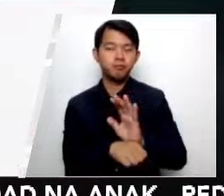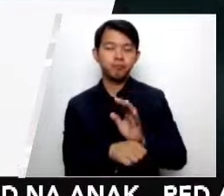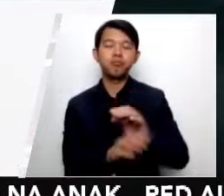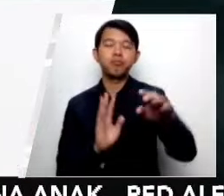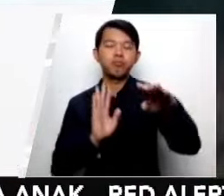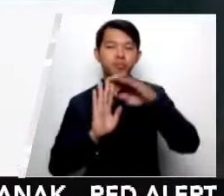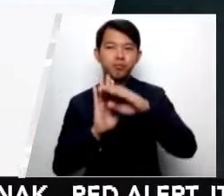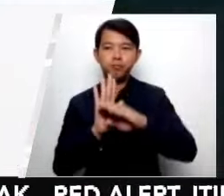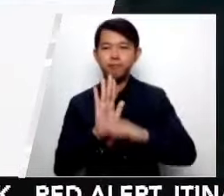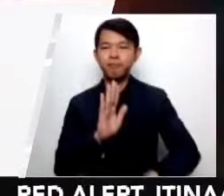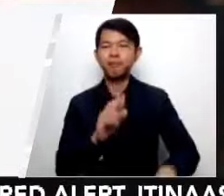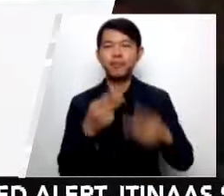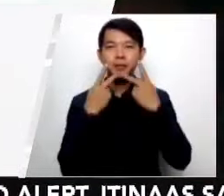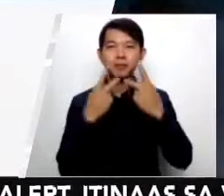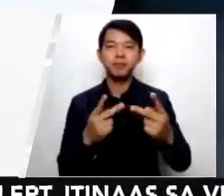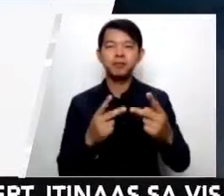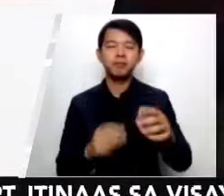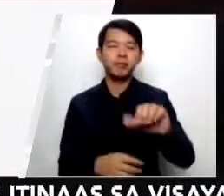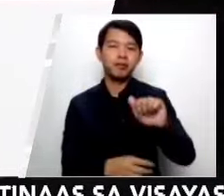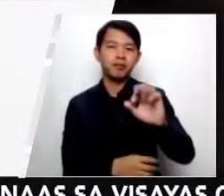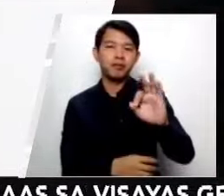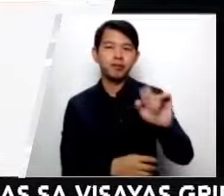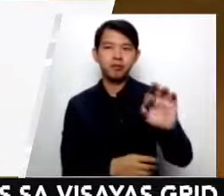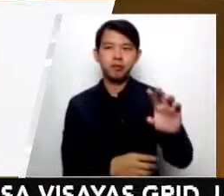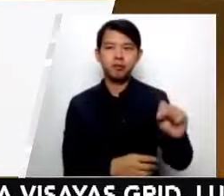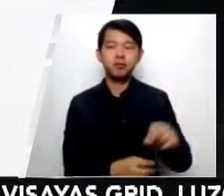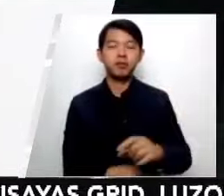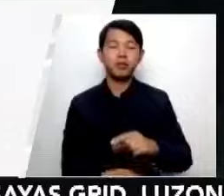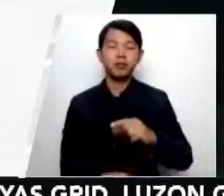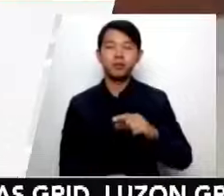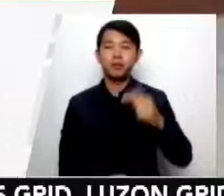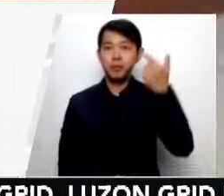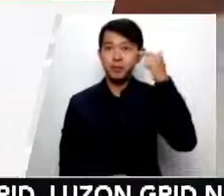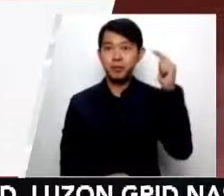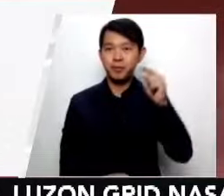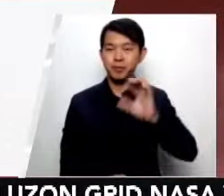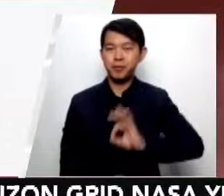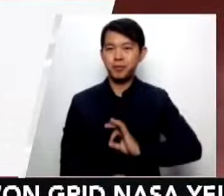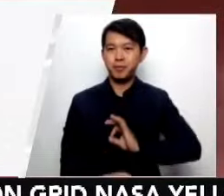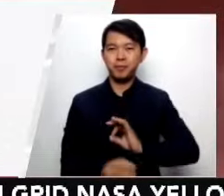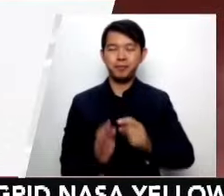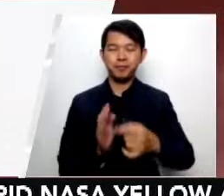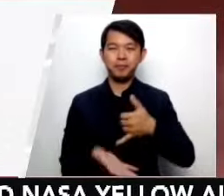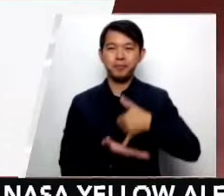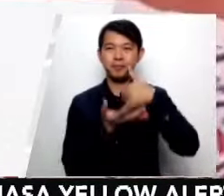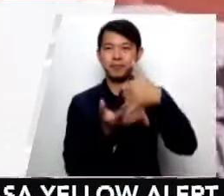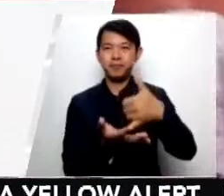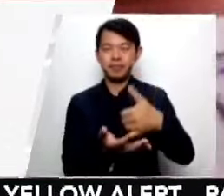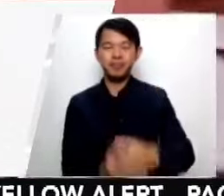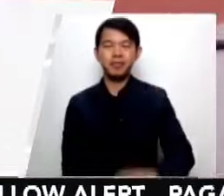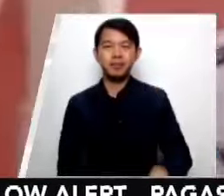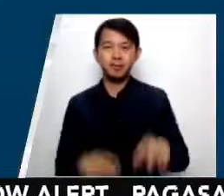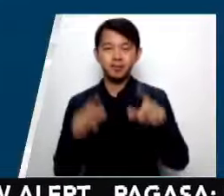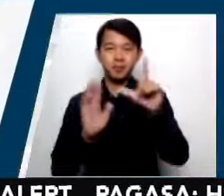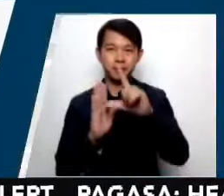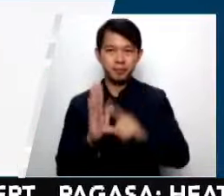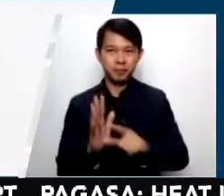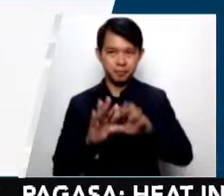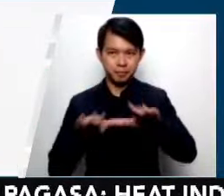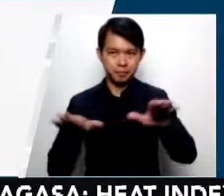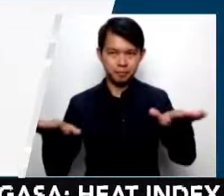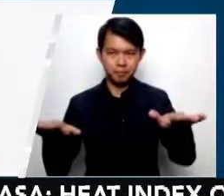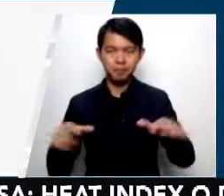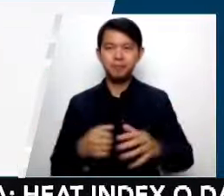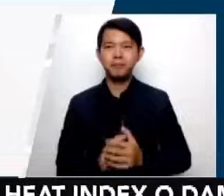medalist ang dokumentaryo ng The Atom Araulia Specials na Batas Bata para sa Social Justice Category. Silver World